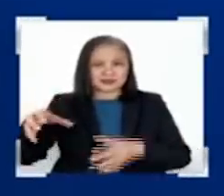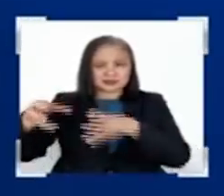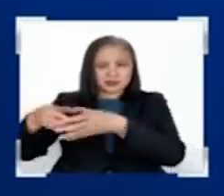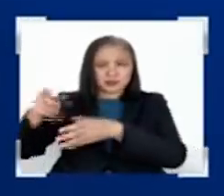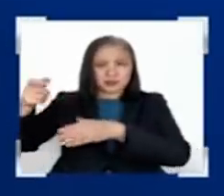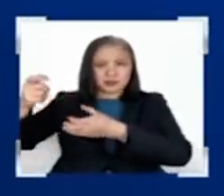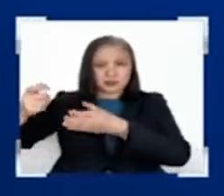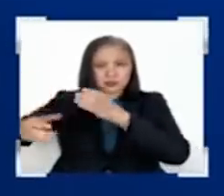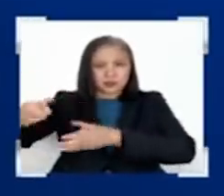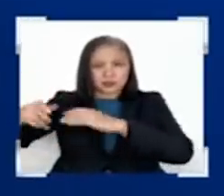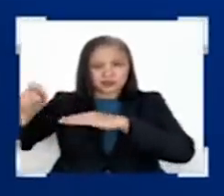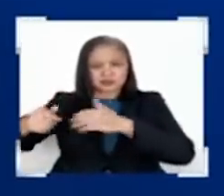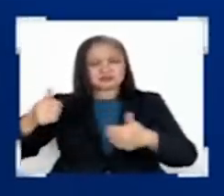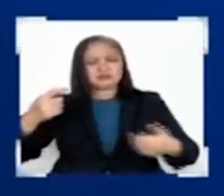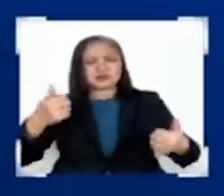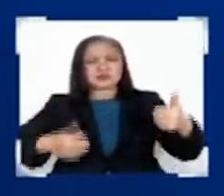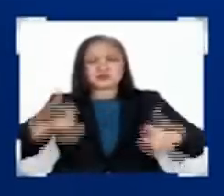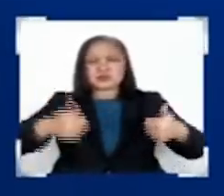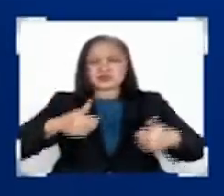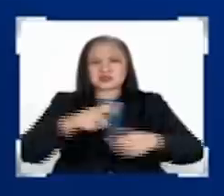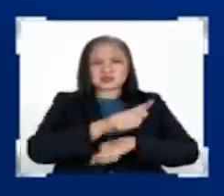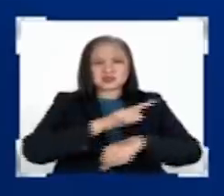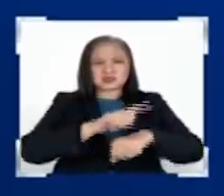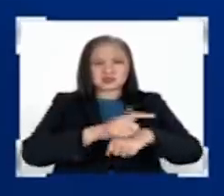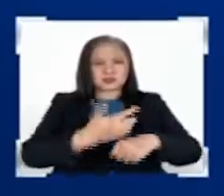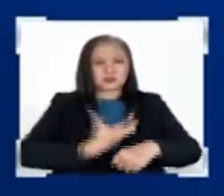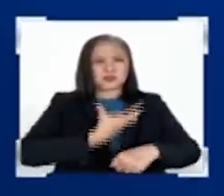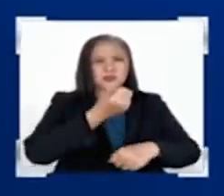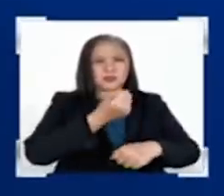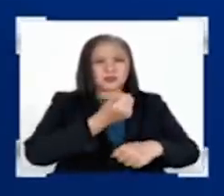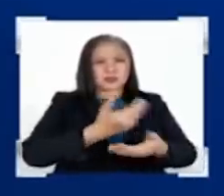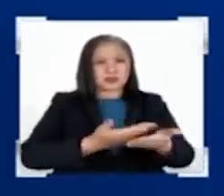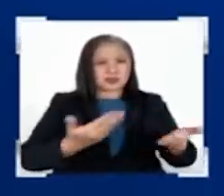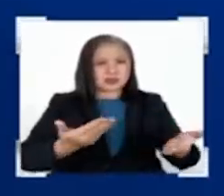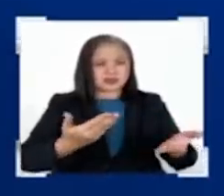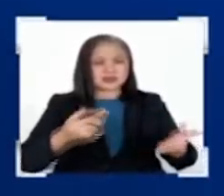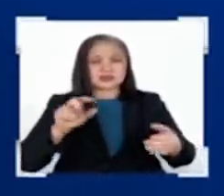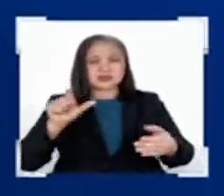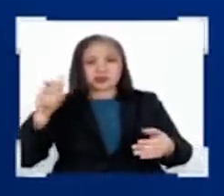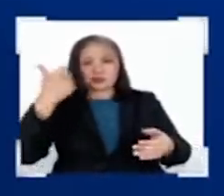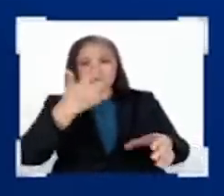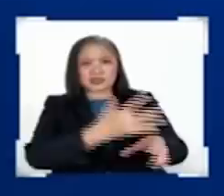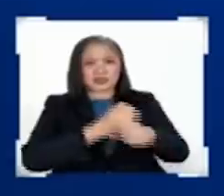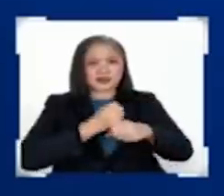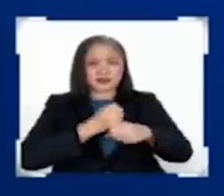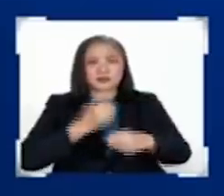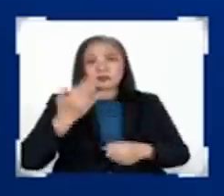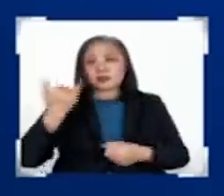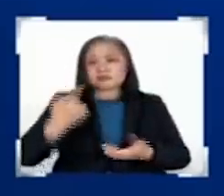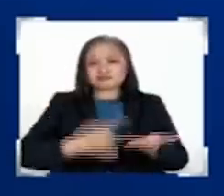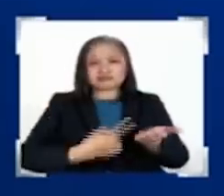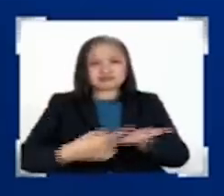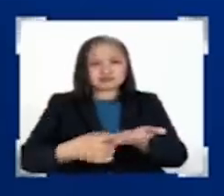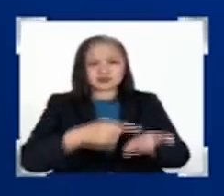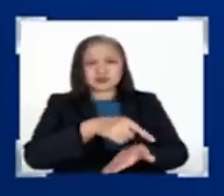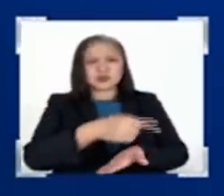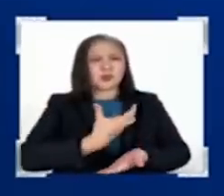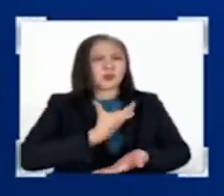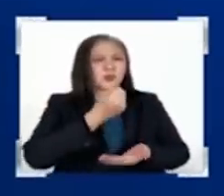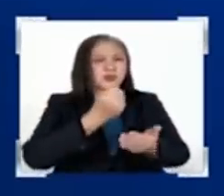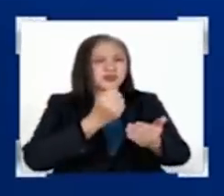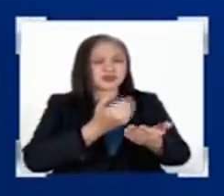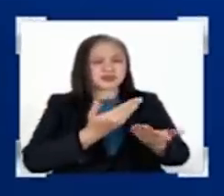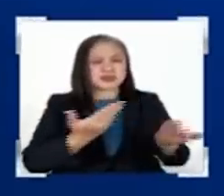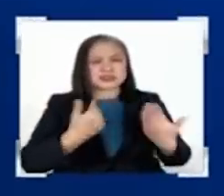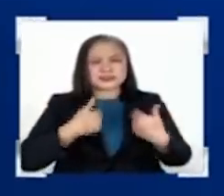alin sa mga ari-arian ng pamilya ang dapat bawiin ng gobyerno. Dahil ang mga pinagtatalunan ng ari-arian ang naging basihan din ng pag-compute ng